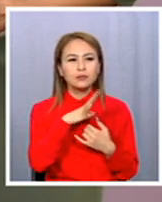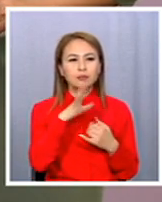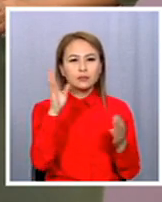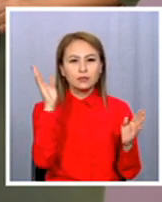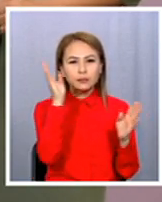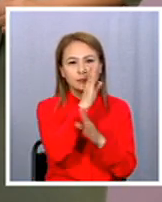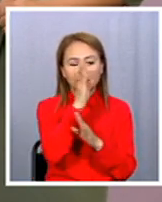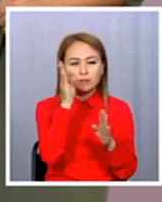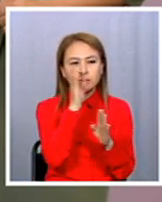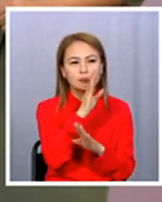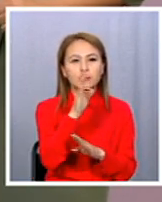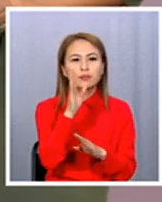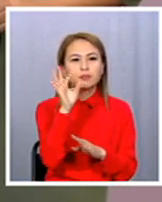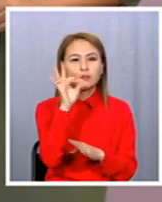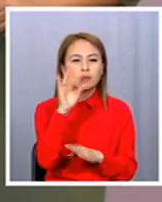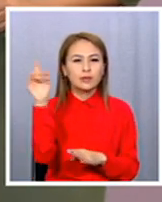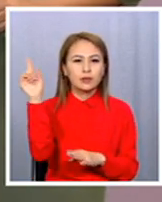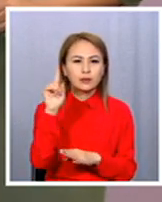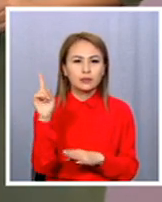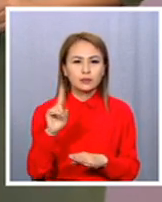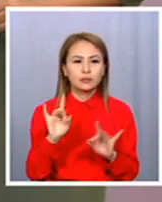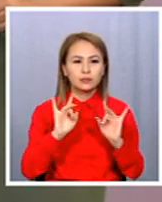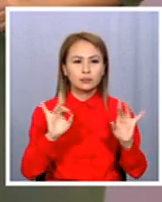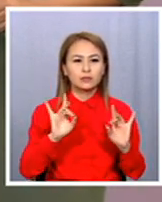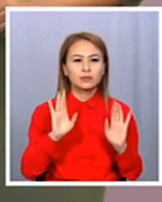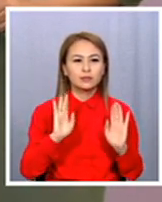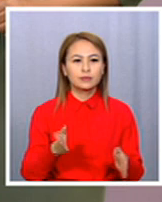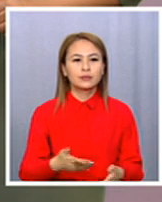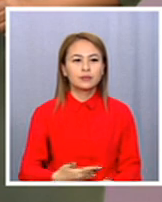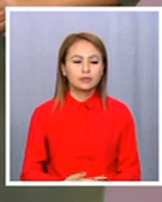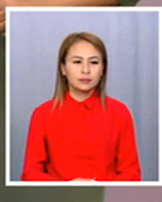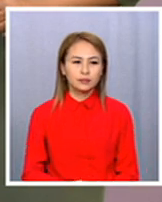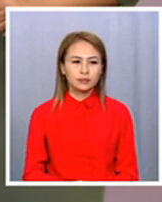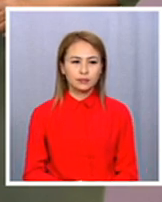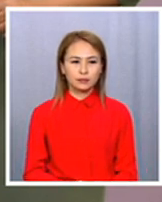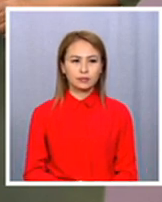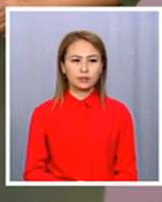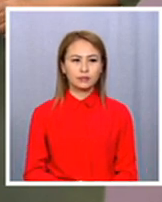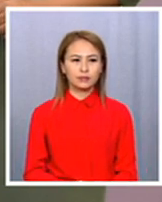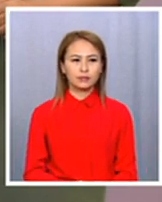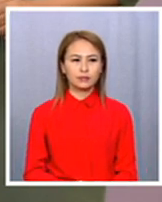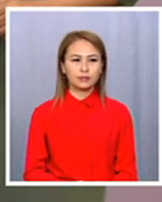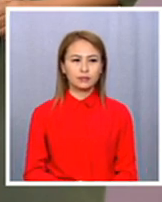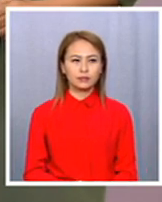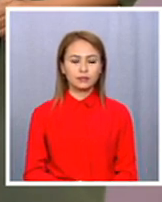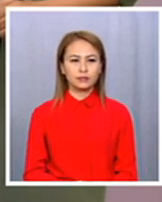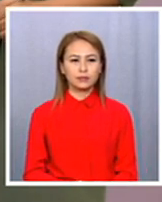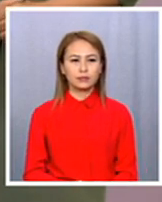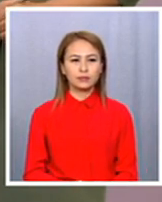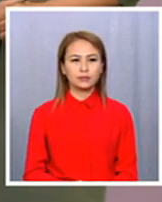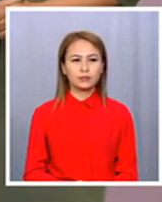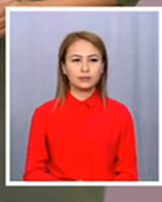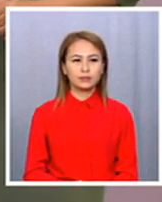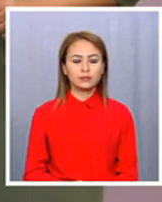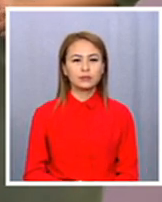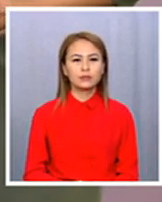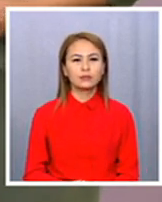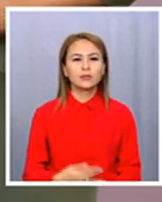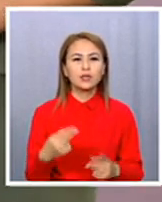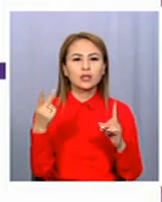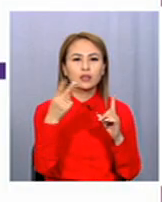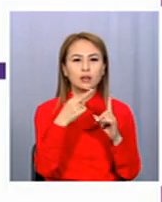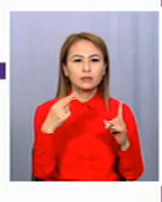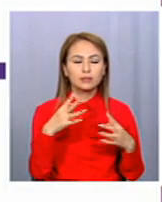бірі найзағай туралы әңгімелейтін боламыз. Ендеше, жаңылтпашты менімен бірге жаңылмай оқыңдар.